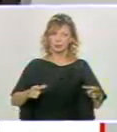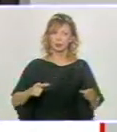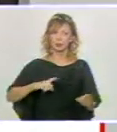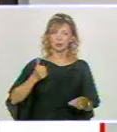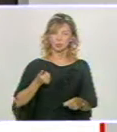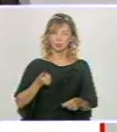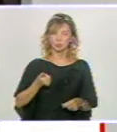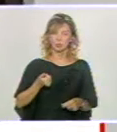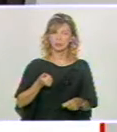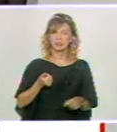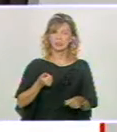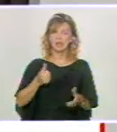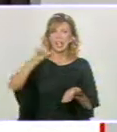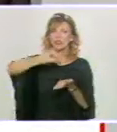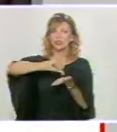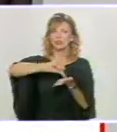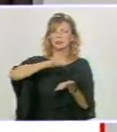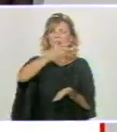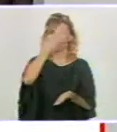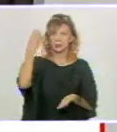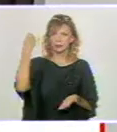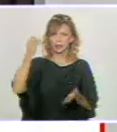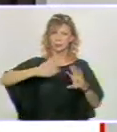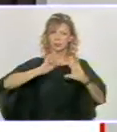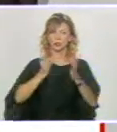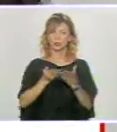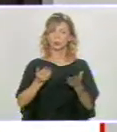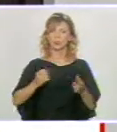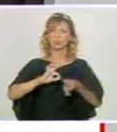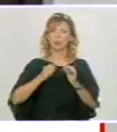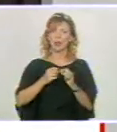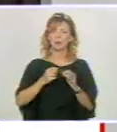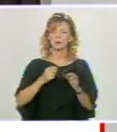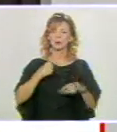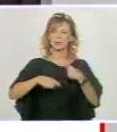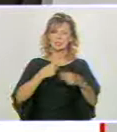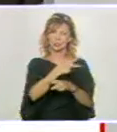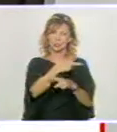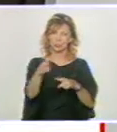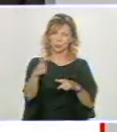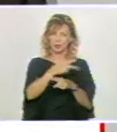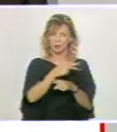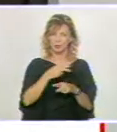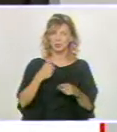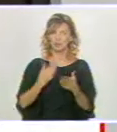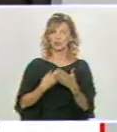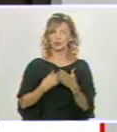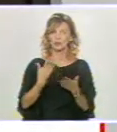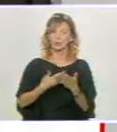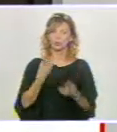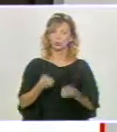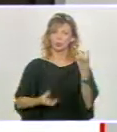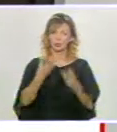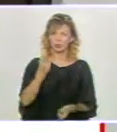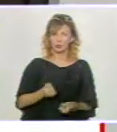adăpostite centralele oarecum, tot ceea ce înseamnă sistem de supraveghere și sistemul de alarmare la incendiu. Domnii de